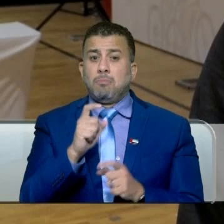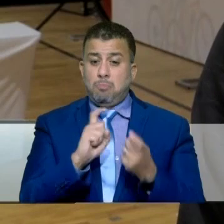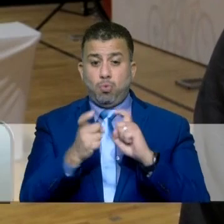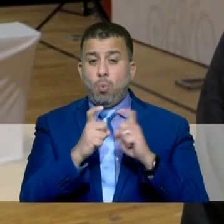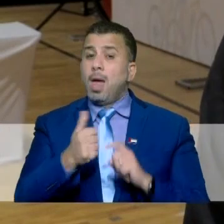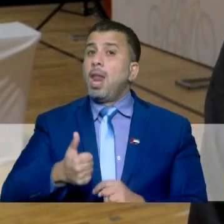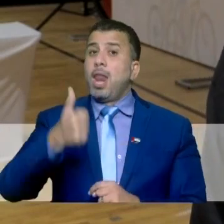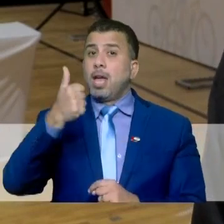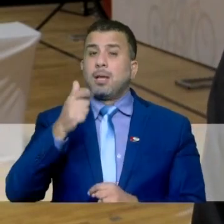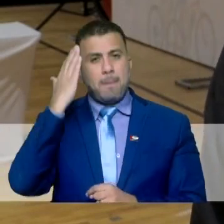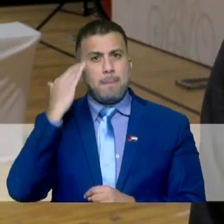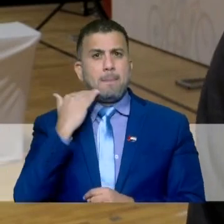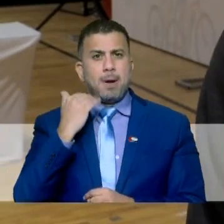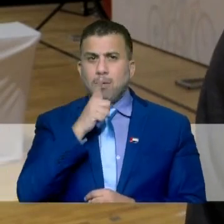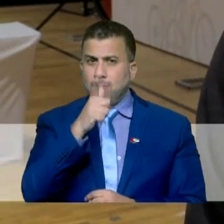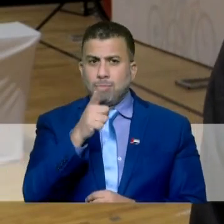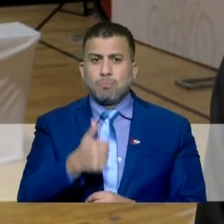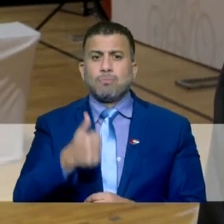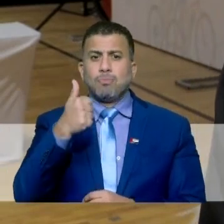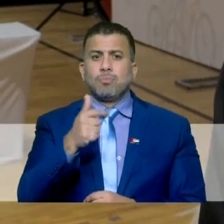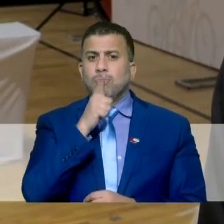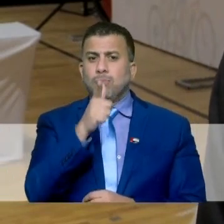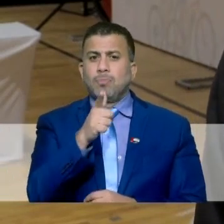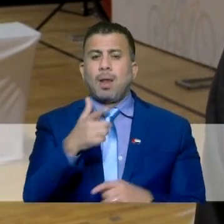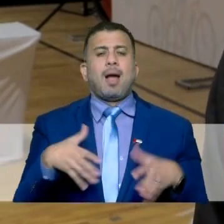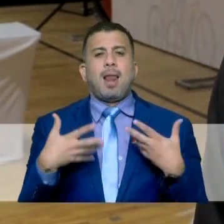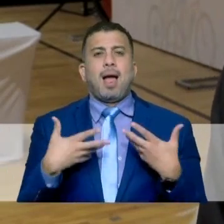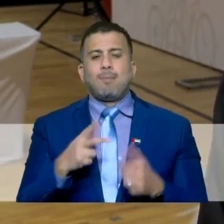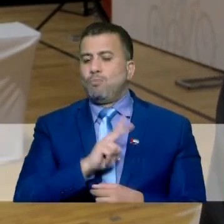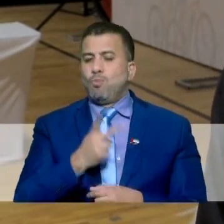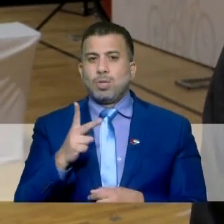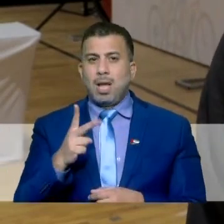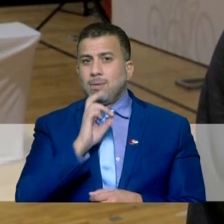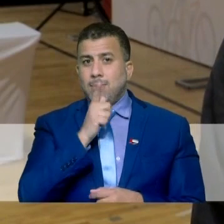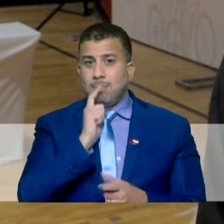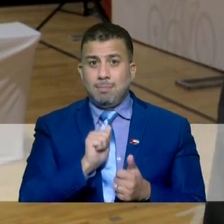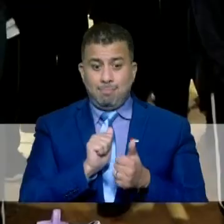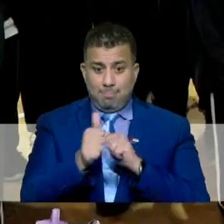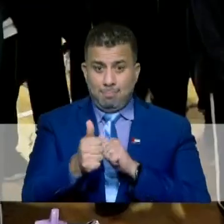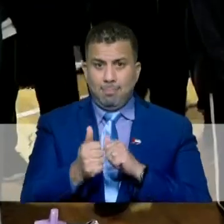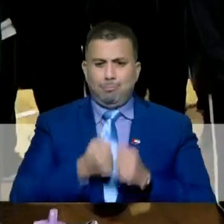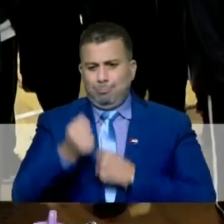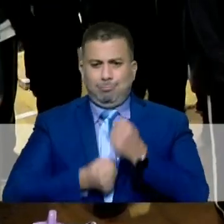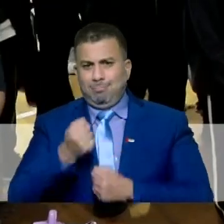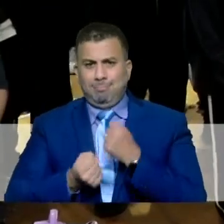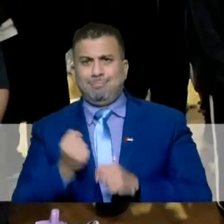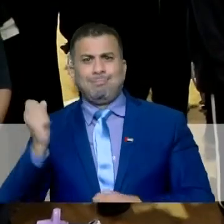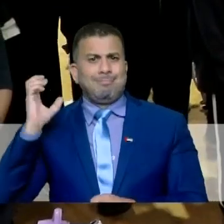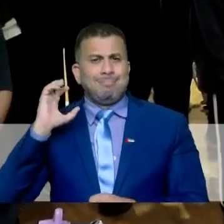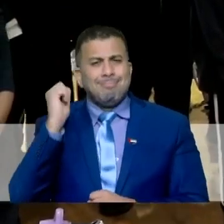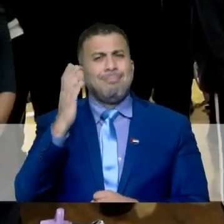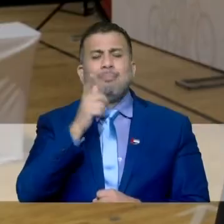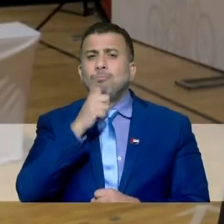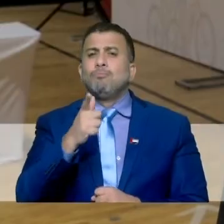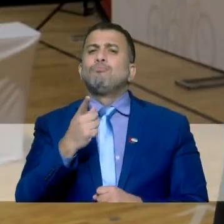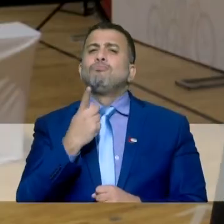ناجحه البنات اللي شاركوا فئات عمريه عديده وفي العاب مختلفه في الوثب والرمي والجري النتائج كانت طيبه ونتمنى ان